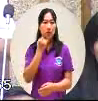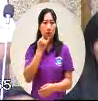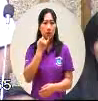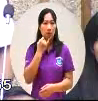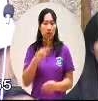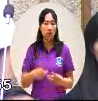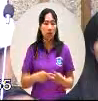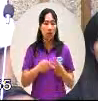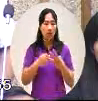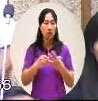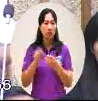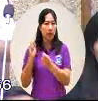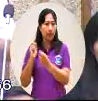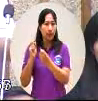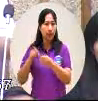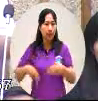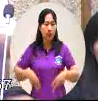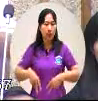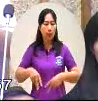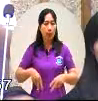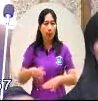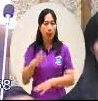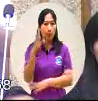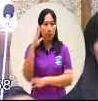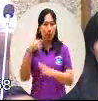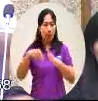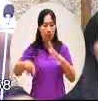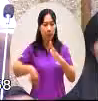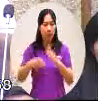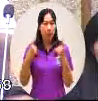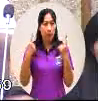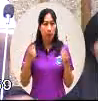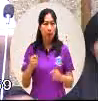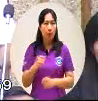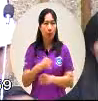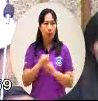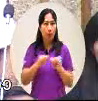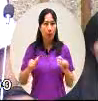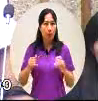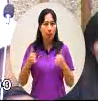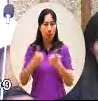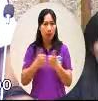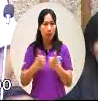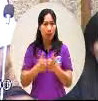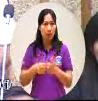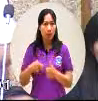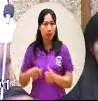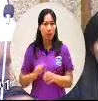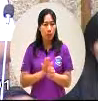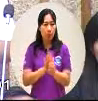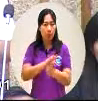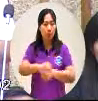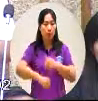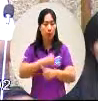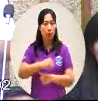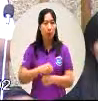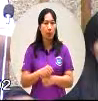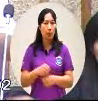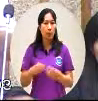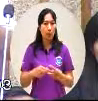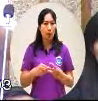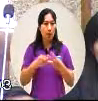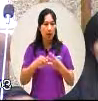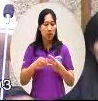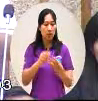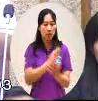近行政院圆明会推动的一个叫做啊第三类学习的十年计划，那这个第三类学习计划呢，就是